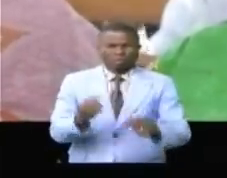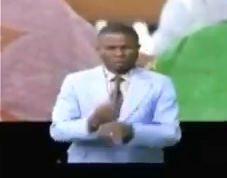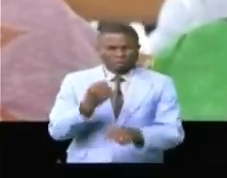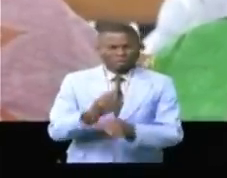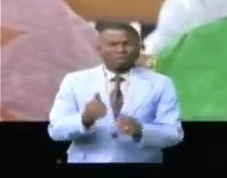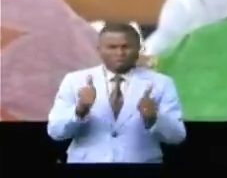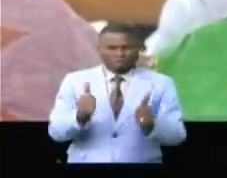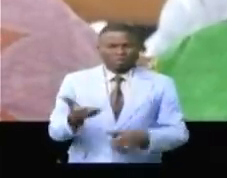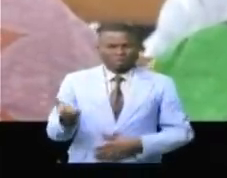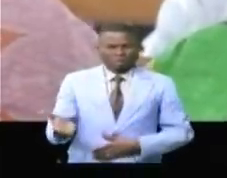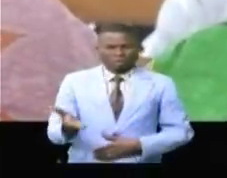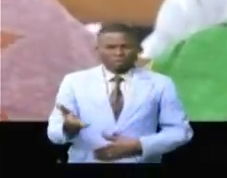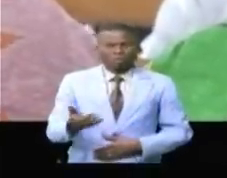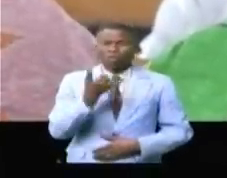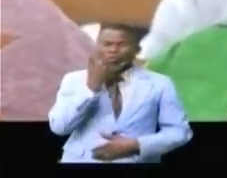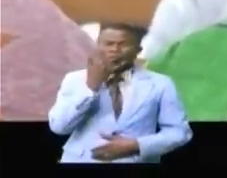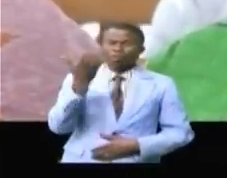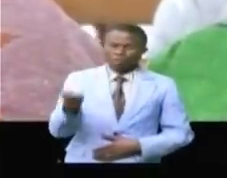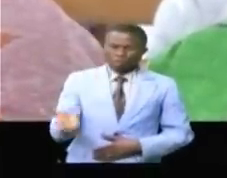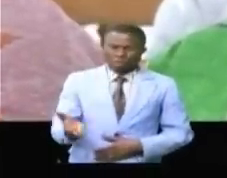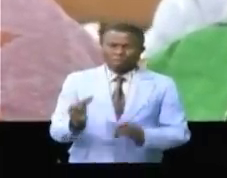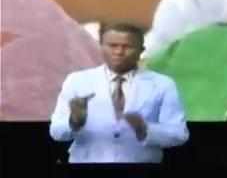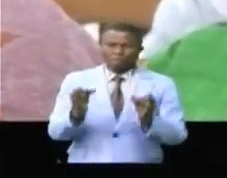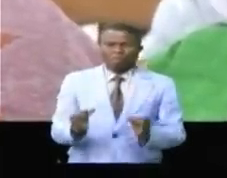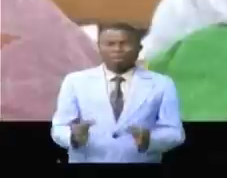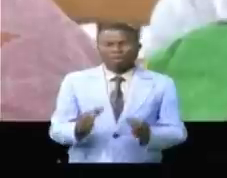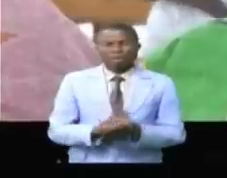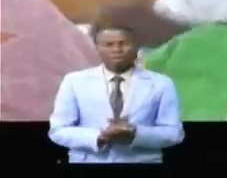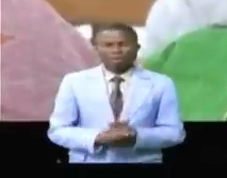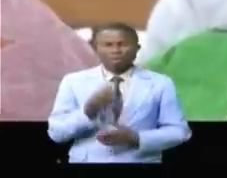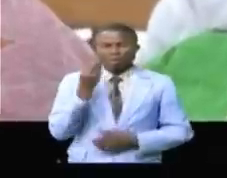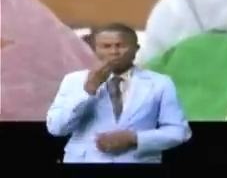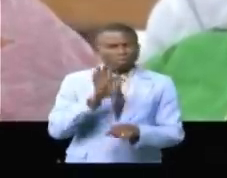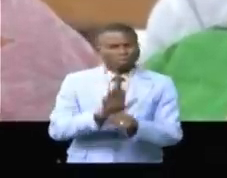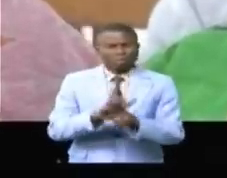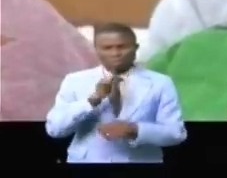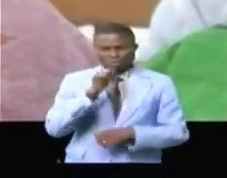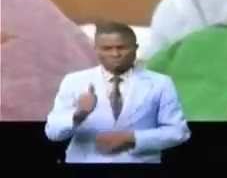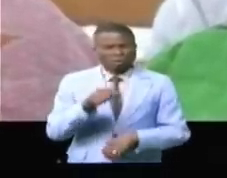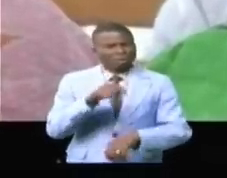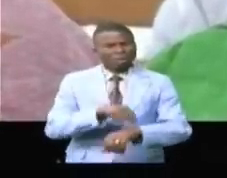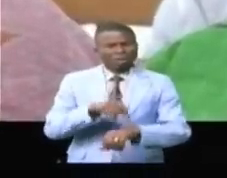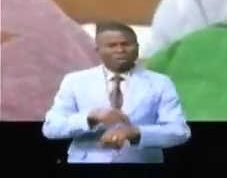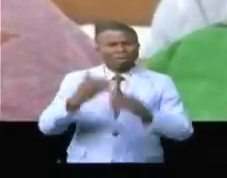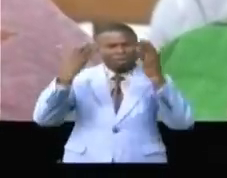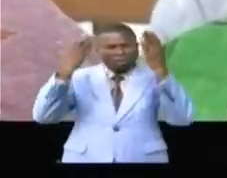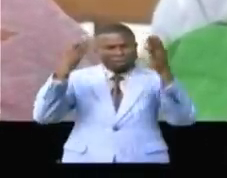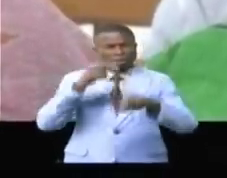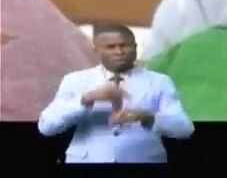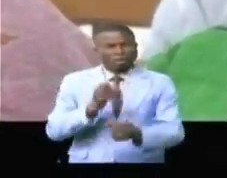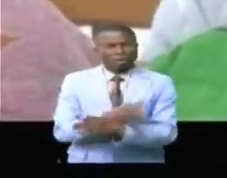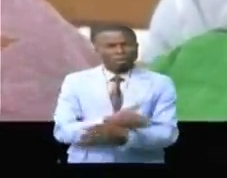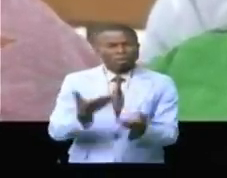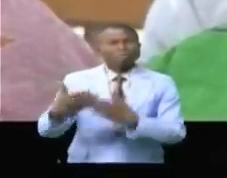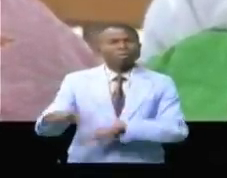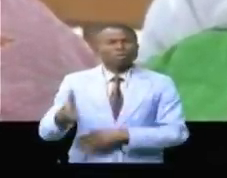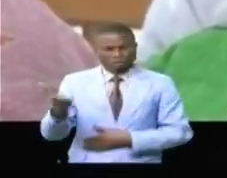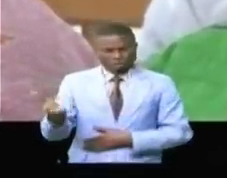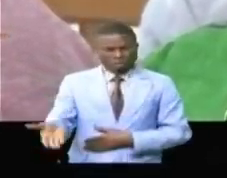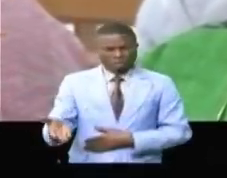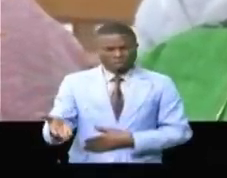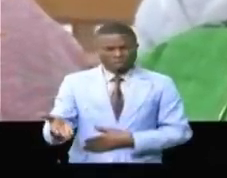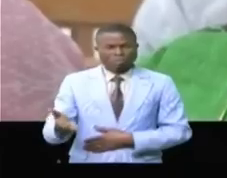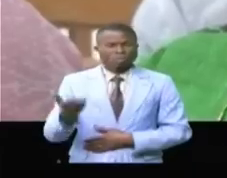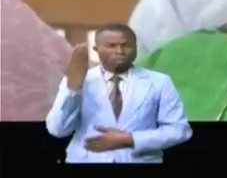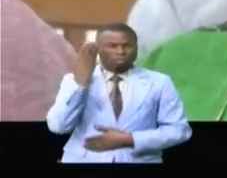Moussanaye. Mabunga pe zalaki na loba mingi te ezango nga nzambe lele kokaki pende azuye